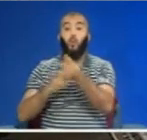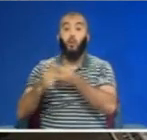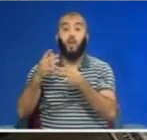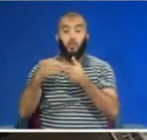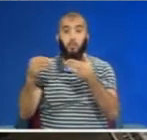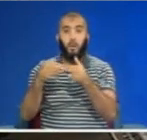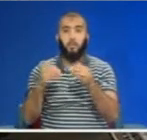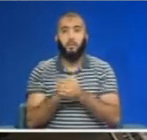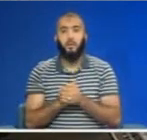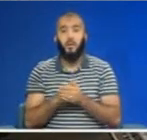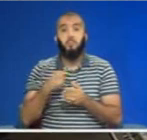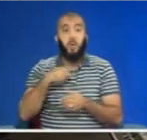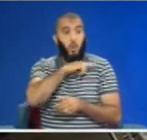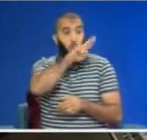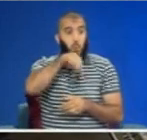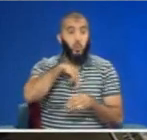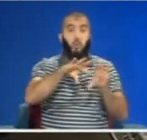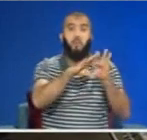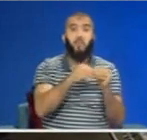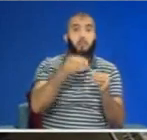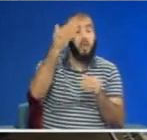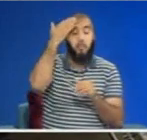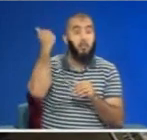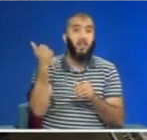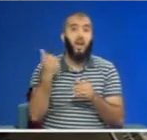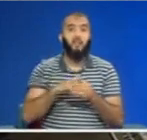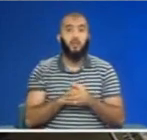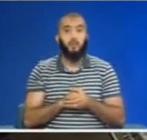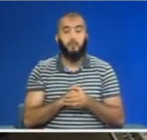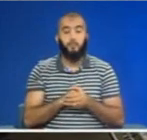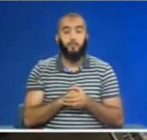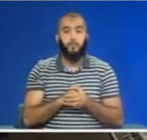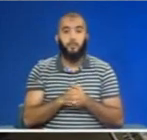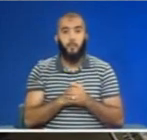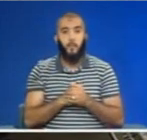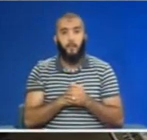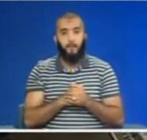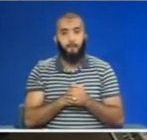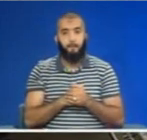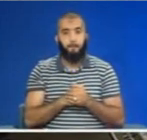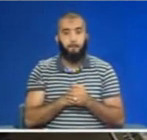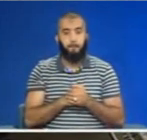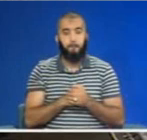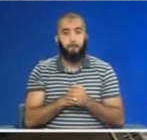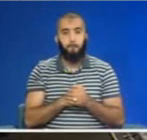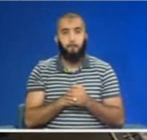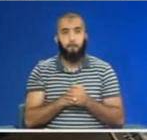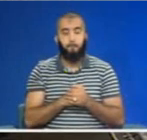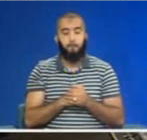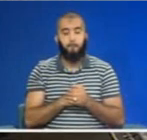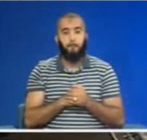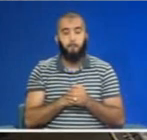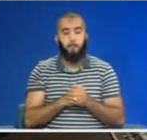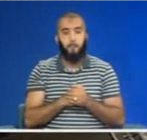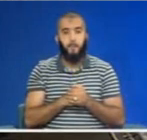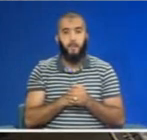كاع حتى واحد كان كاتب غير زوج خالتي هذوك الزوج خالتي كان كاتب لهم الدار